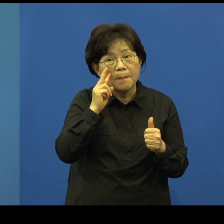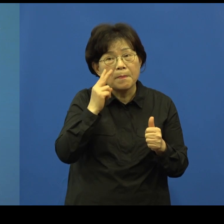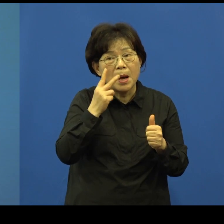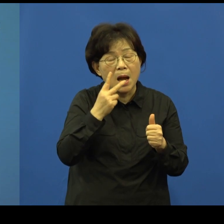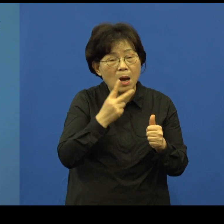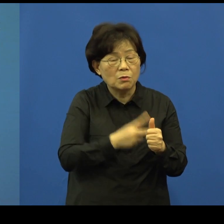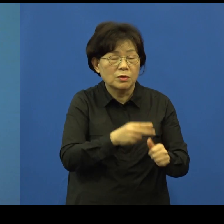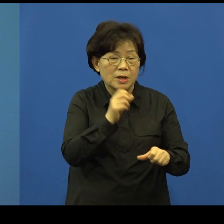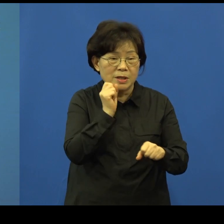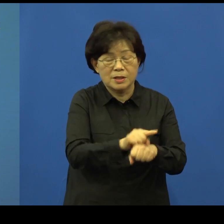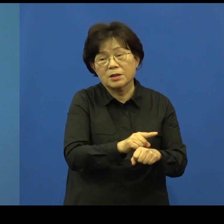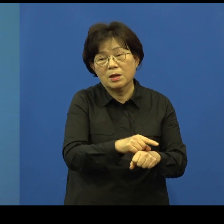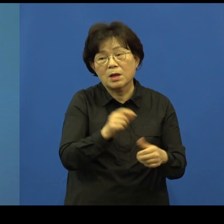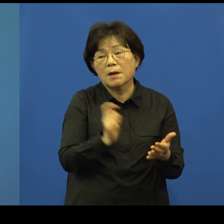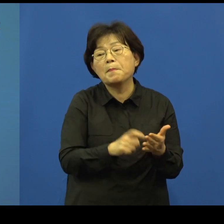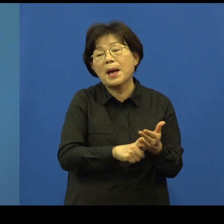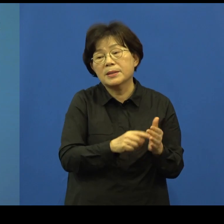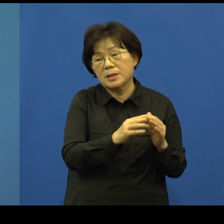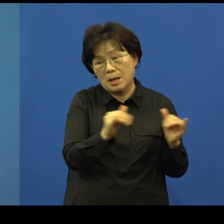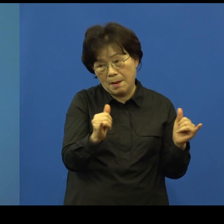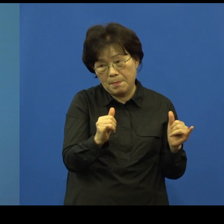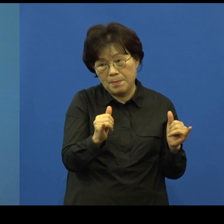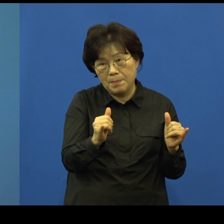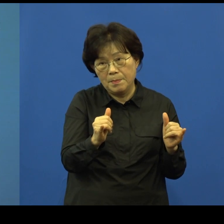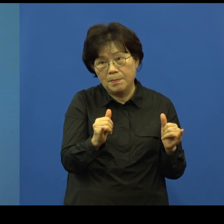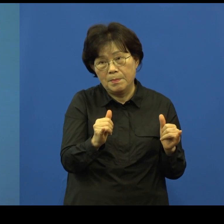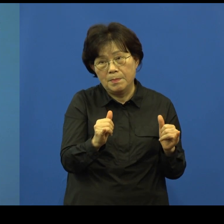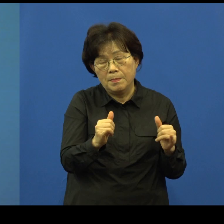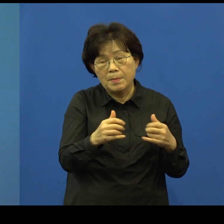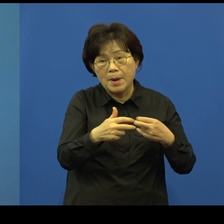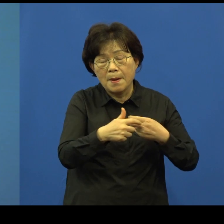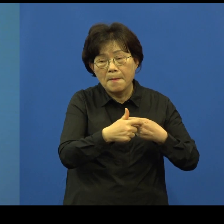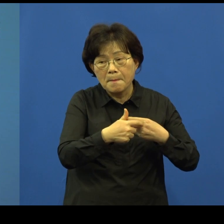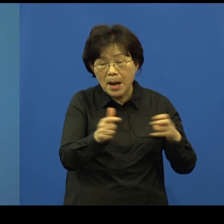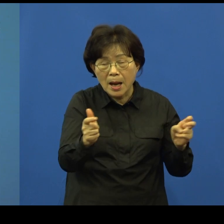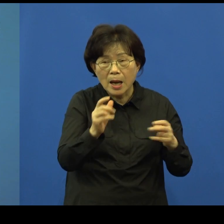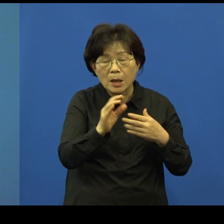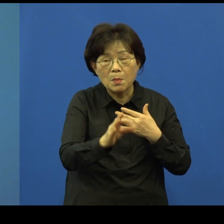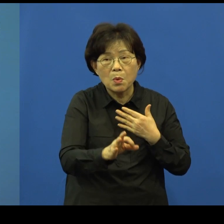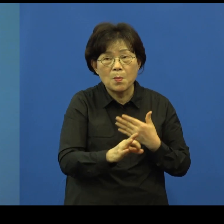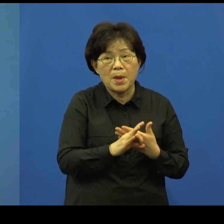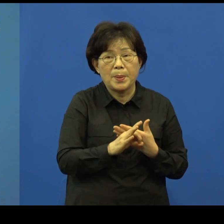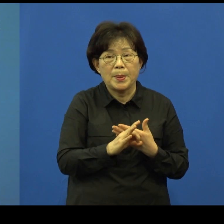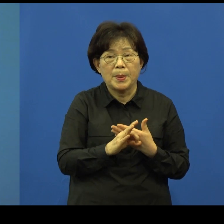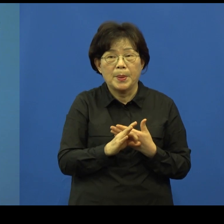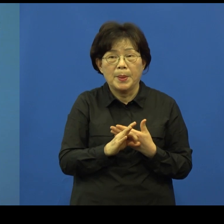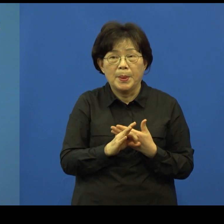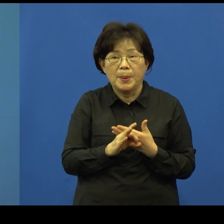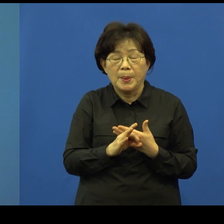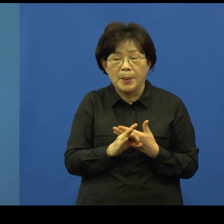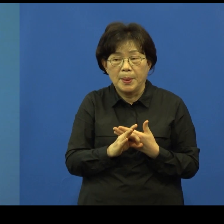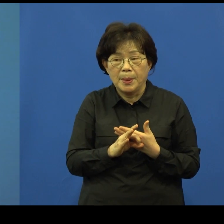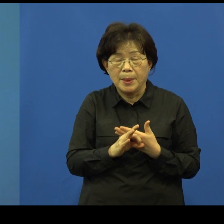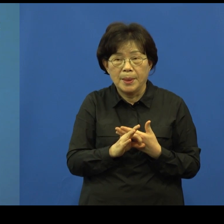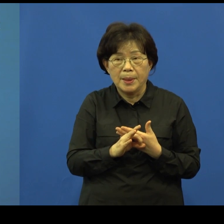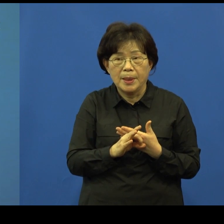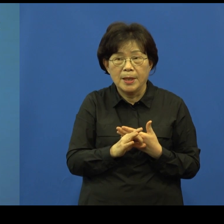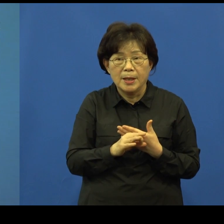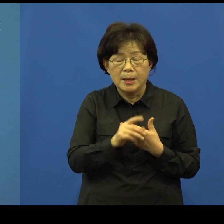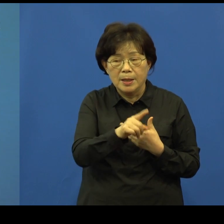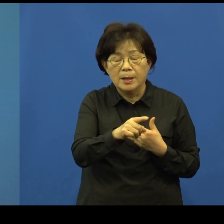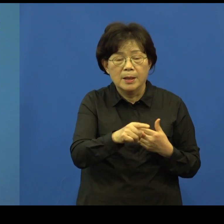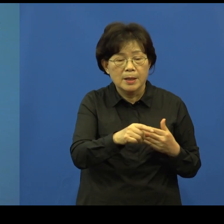성격이 굉장히 급한 사람이고요. 그 마가를 두고 보면 이게 그걸 볼 수 있어요. 저런